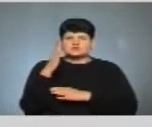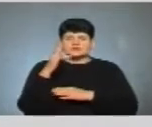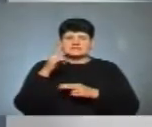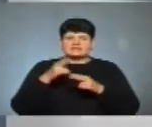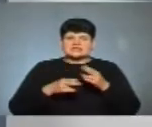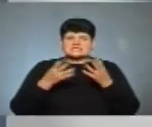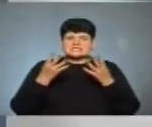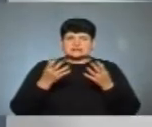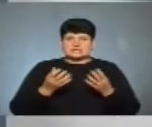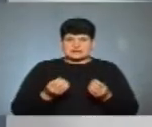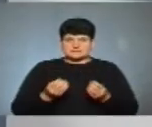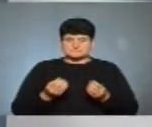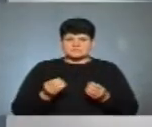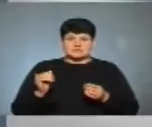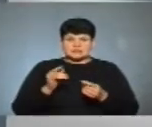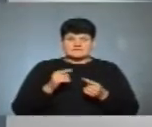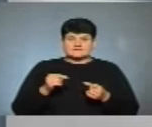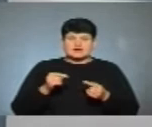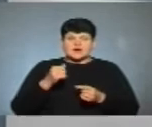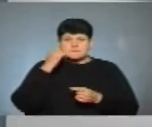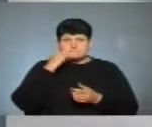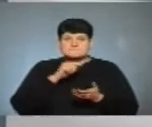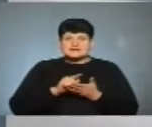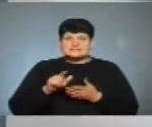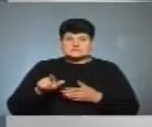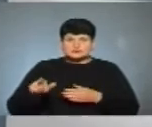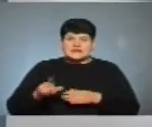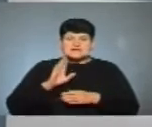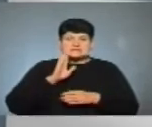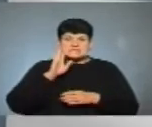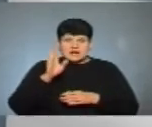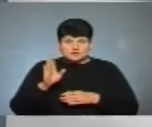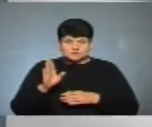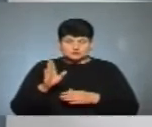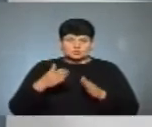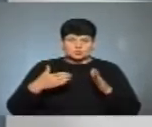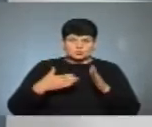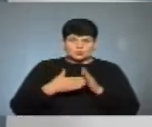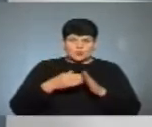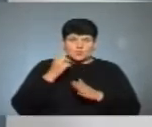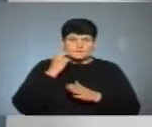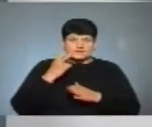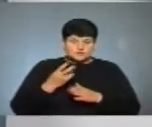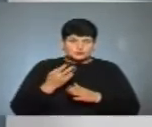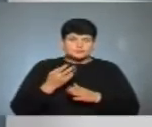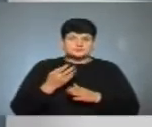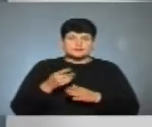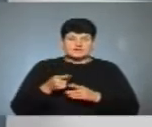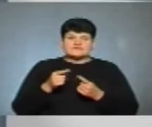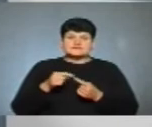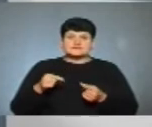дня. І відповідно, а пенсіонери зранку, так, і до обіду. І відповідно,